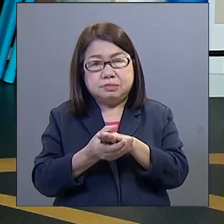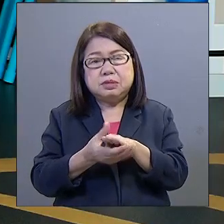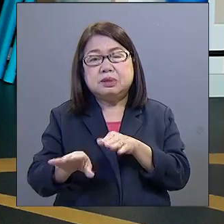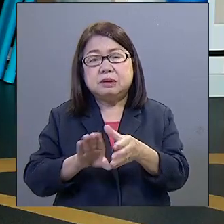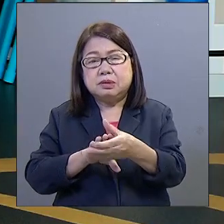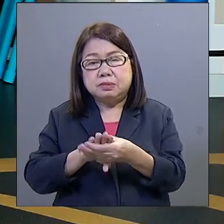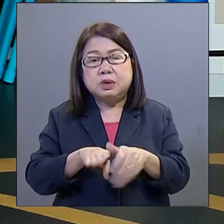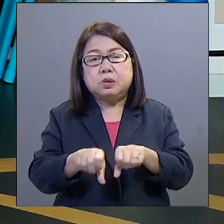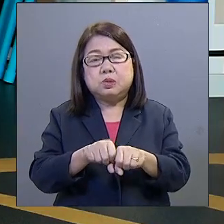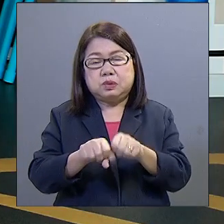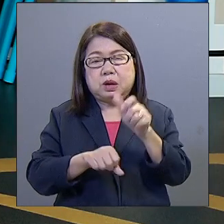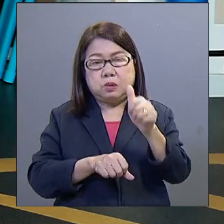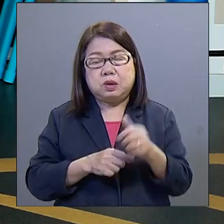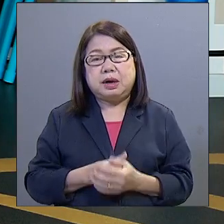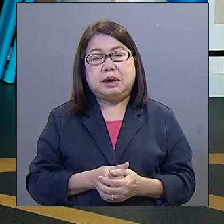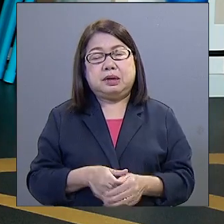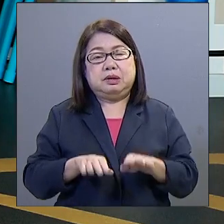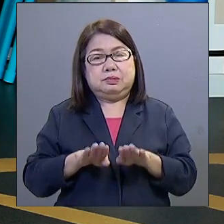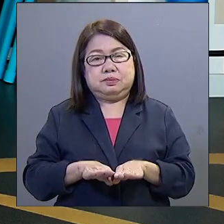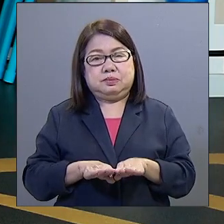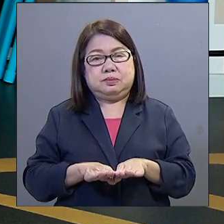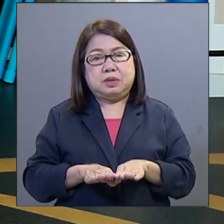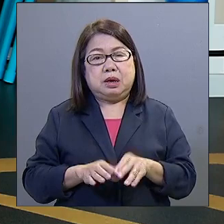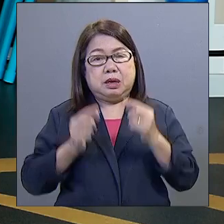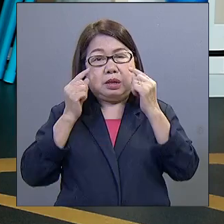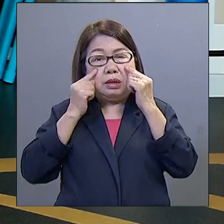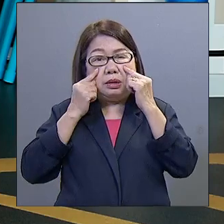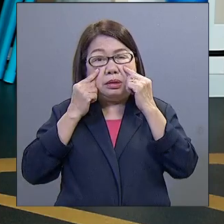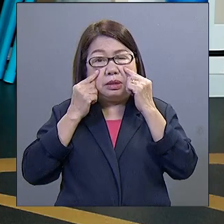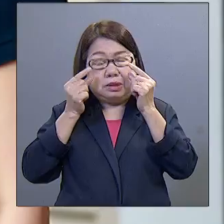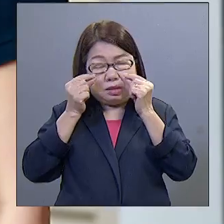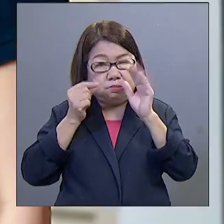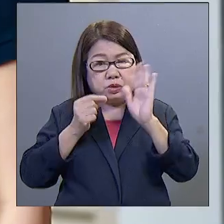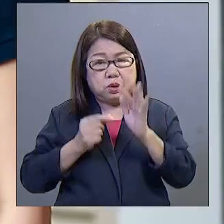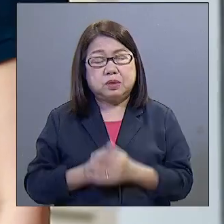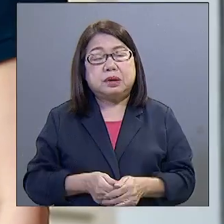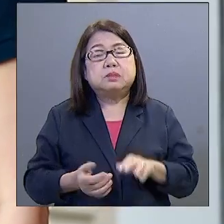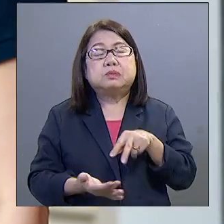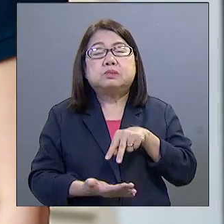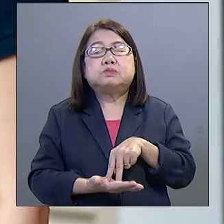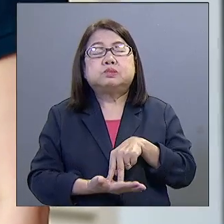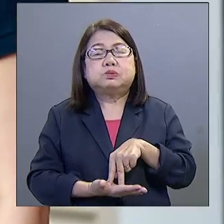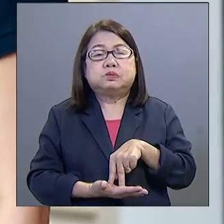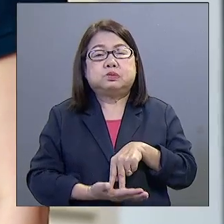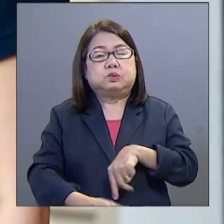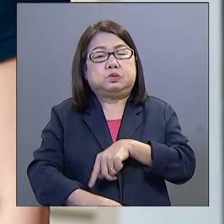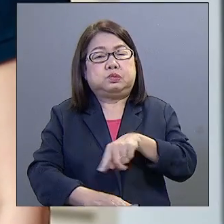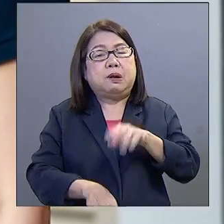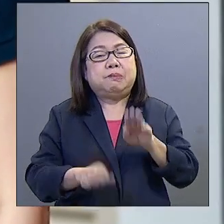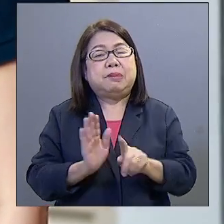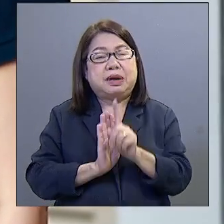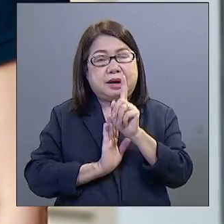ได้หมดทีนี้ให้ยืนนิ่งๆนะคะไม่ต้องหลับตายืนนิ่งๆให้นานที่สุดขออย่างน้อยอันเนี้ย1นาทีเล